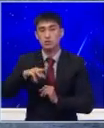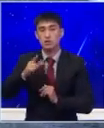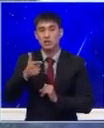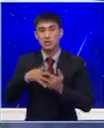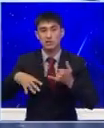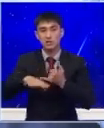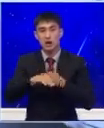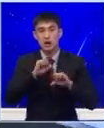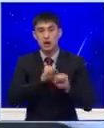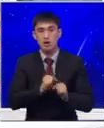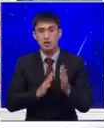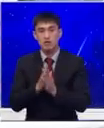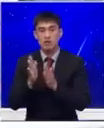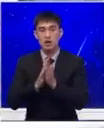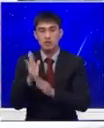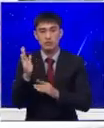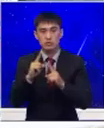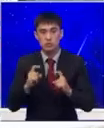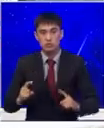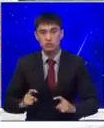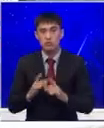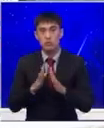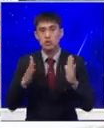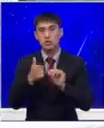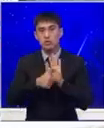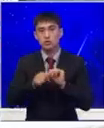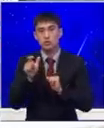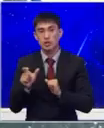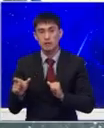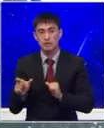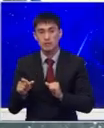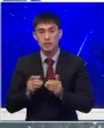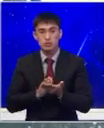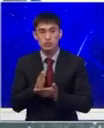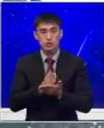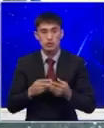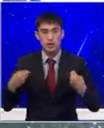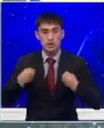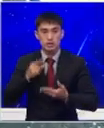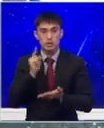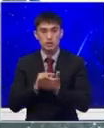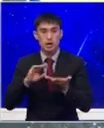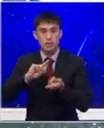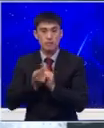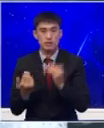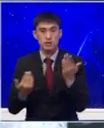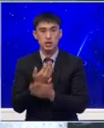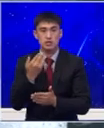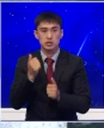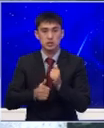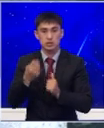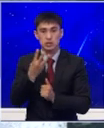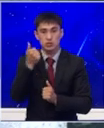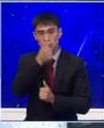гектаров охраной и выращиванием сосновых занимаются более 600 человек их служебная одежда должна обновляться каждые три года